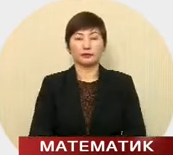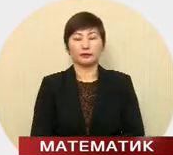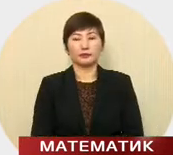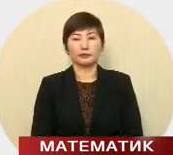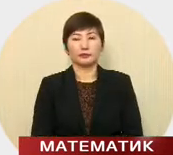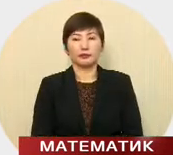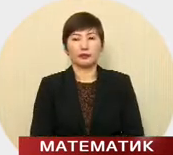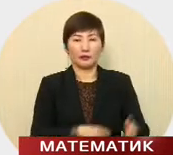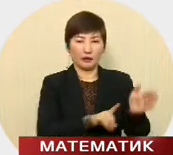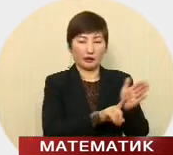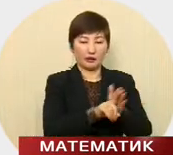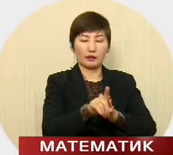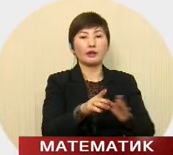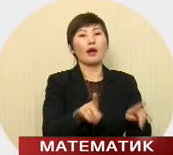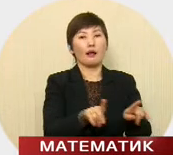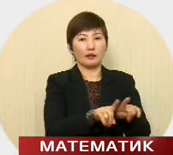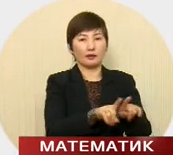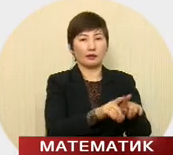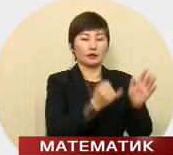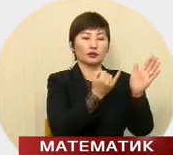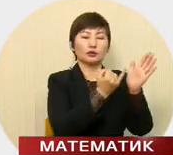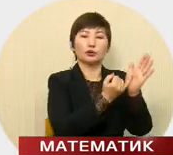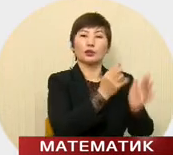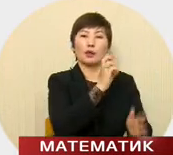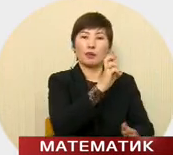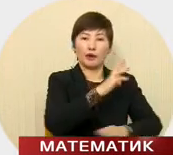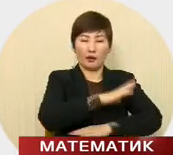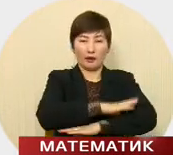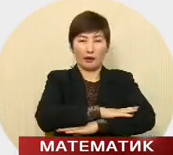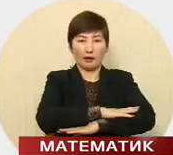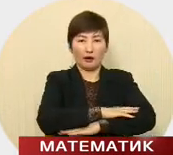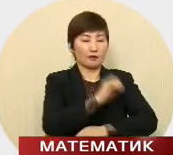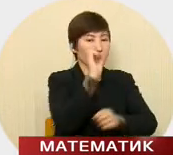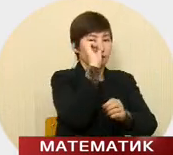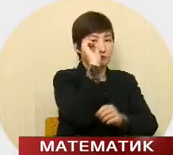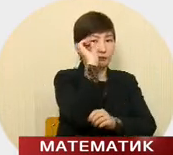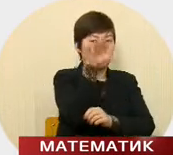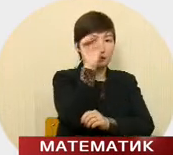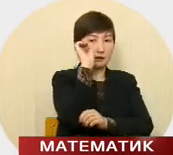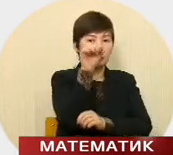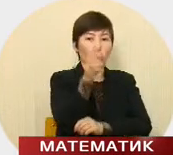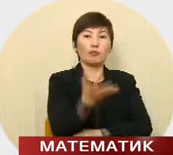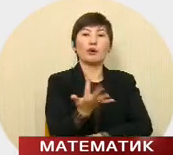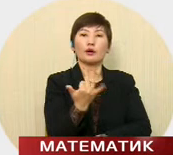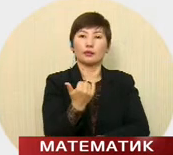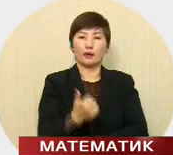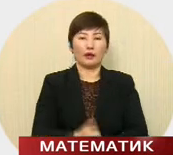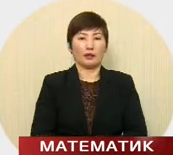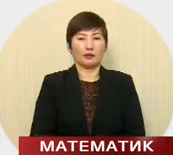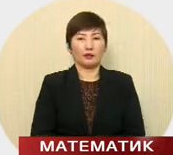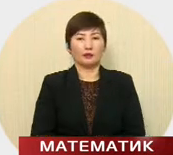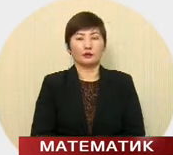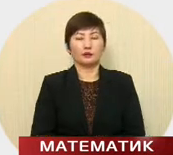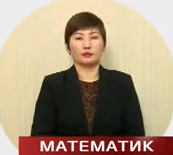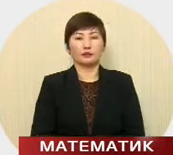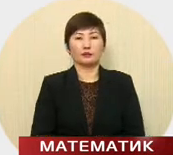За эхнийхтэйгээ адилаар бид нар эхлээд 6B ангийн хувьд сагсан бөмбөгөөр хичээлдэх сурагчдын тоог олчвол хэлбэр харагдаж байна.